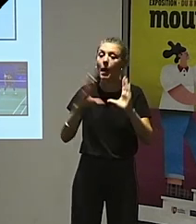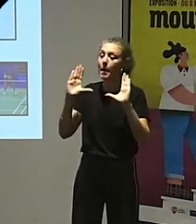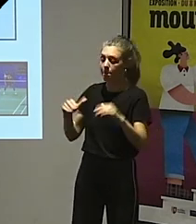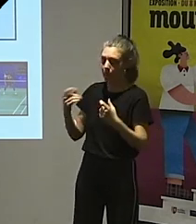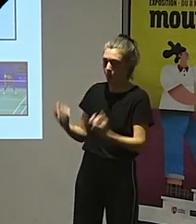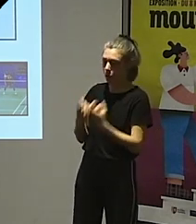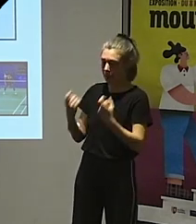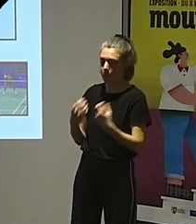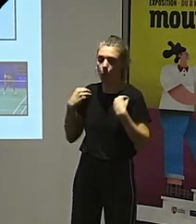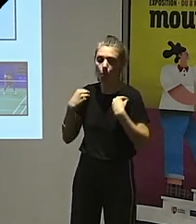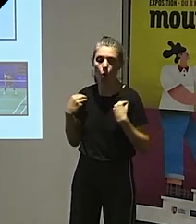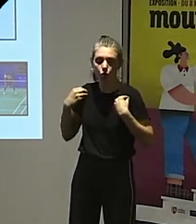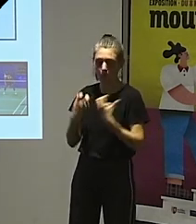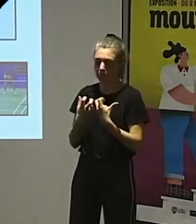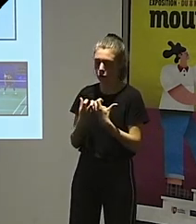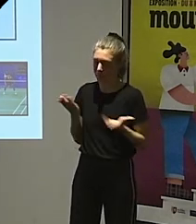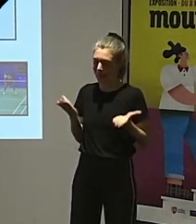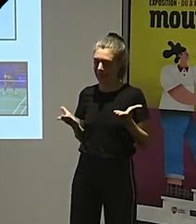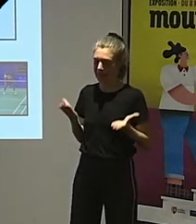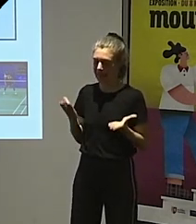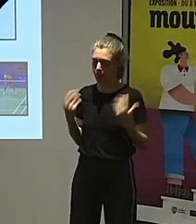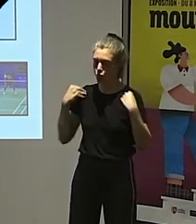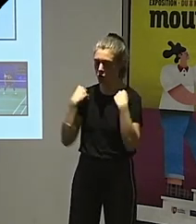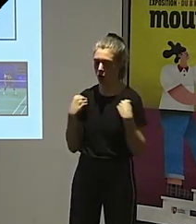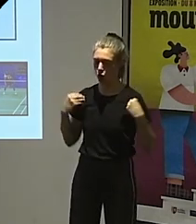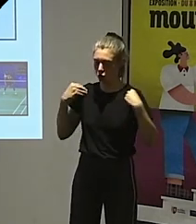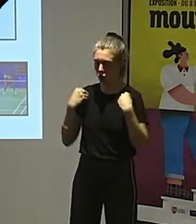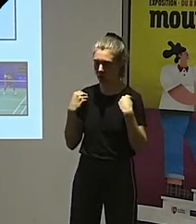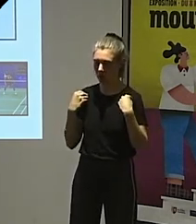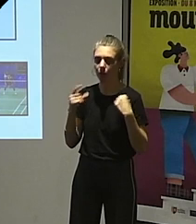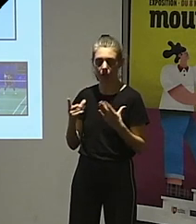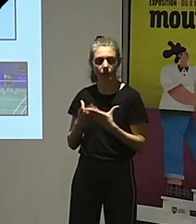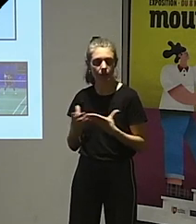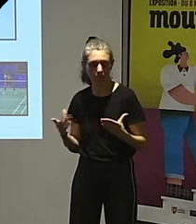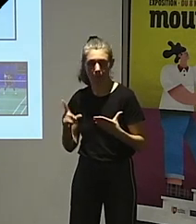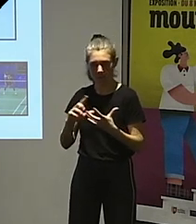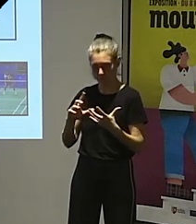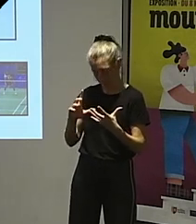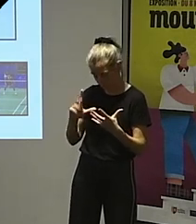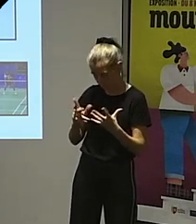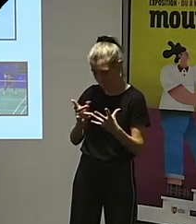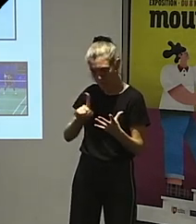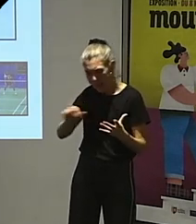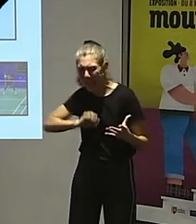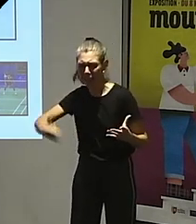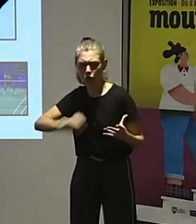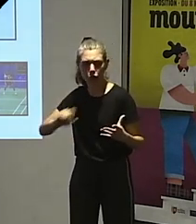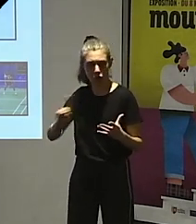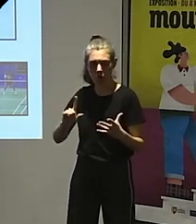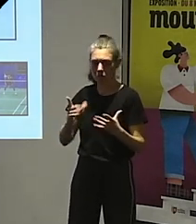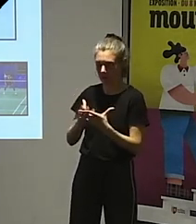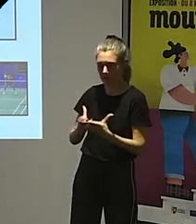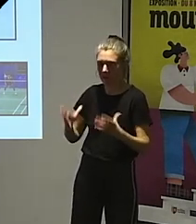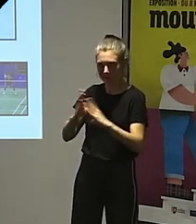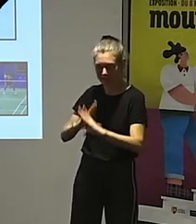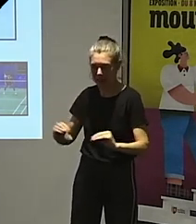d'entraînement moteur, de la coordination et de l'équilibre, qui sont plus complexes mais moins intenses, ça va aboutir au même effet. Les effets sont à